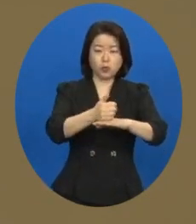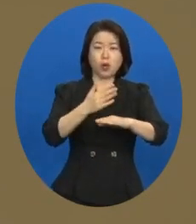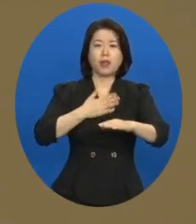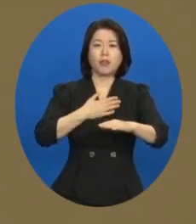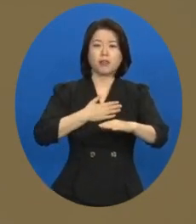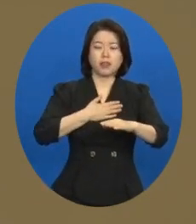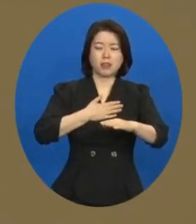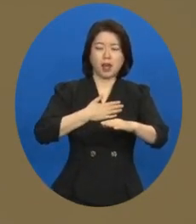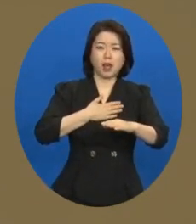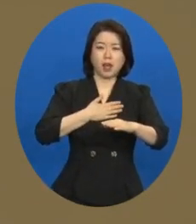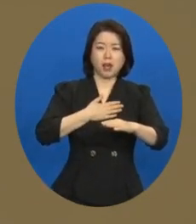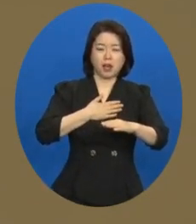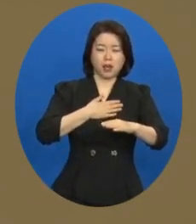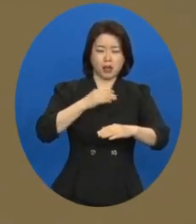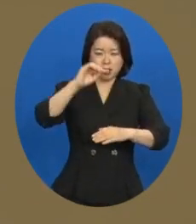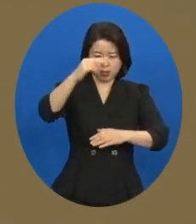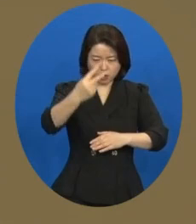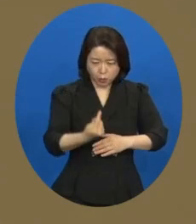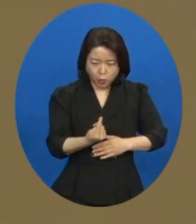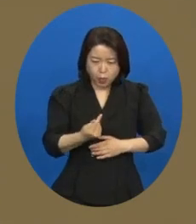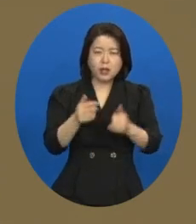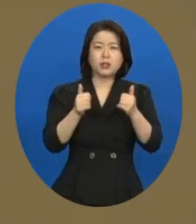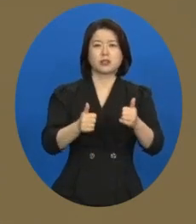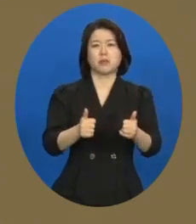나를 심판하게 될 것이라는 겁니다.